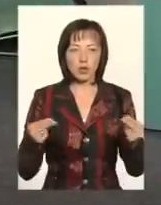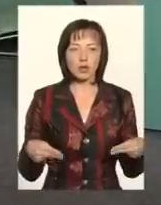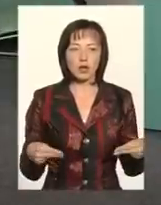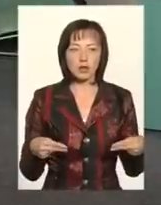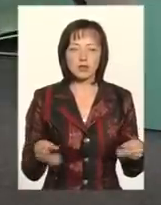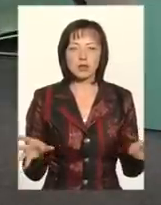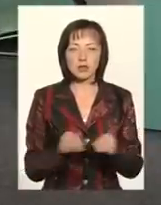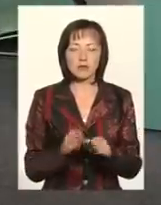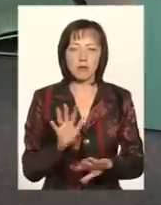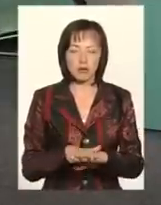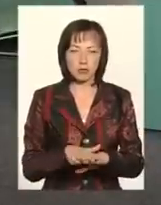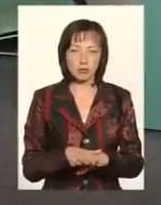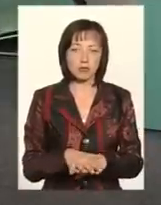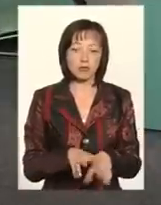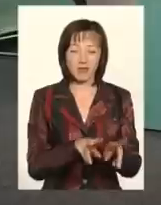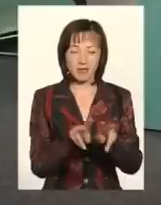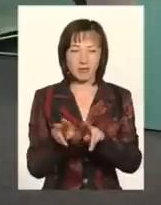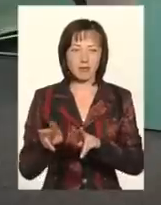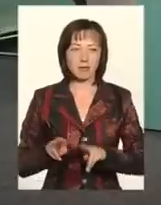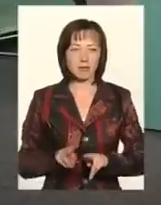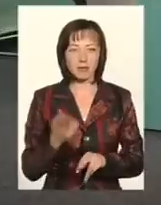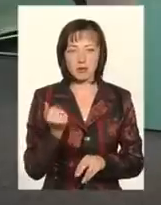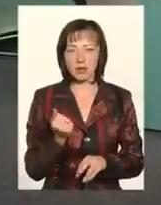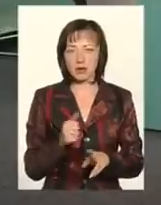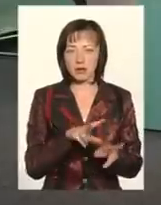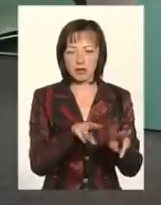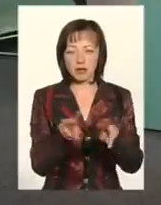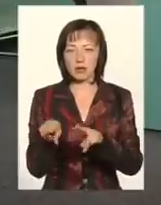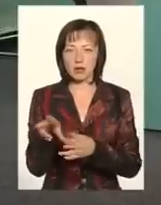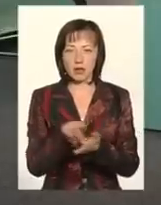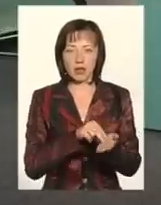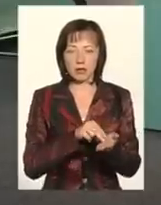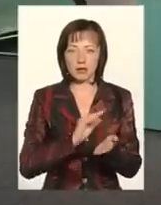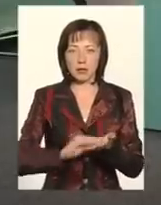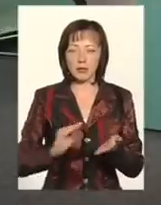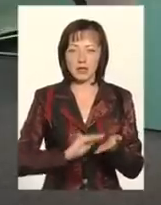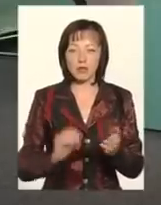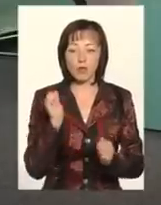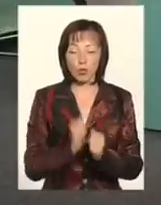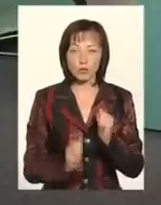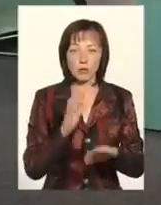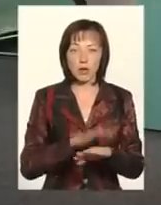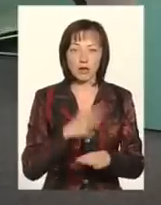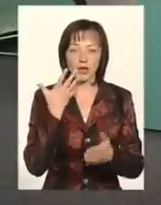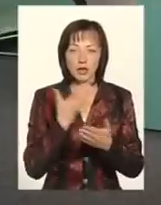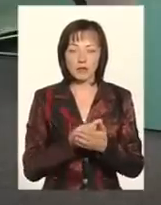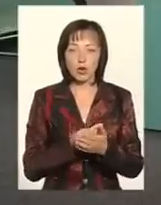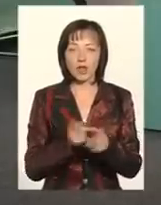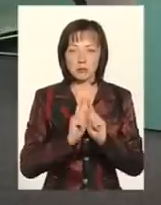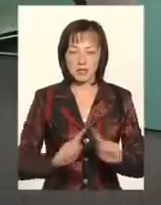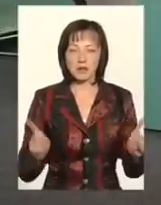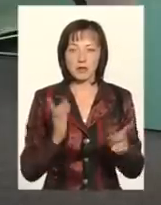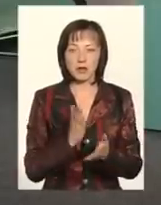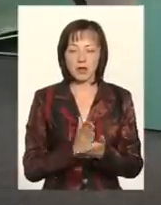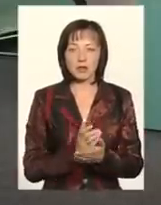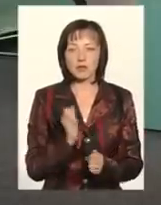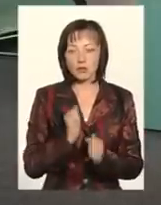вони по суті типові так вони всі по по бланку написані але в кожного банка є своя специфіка точно так же як в